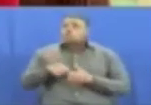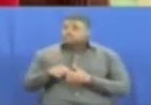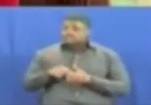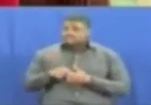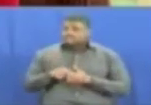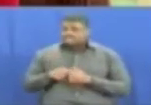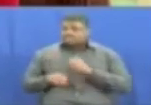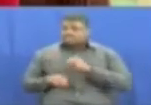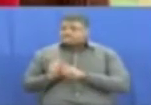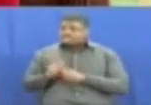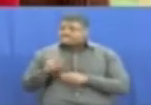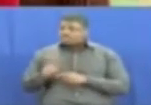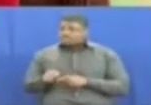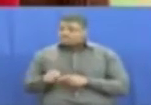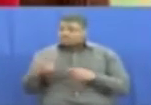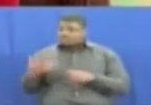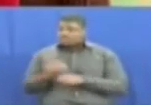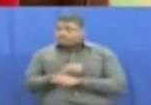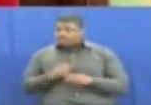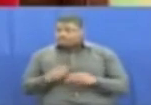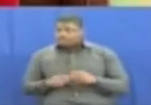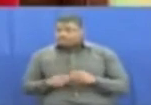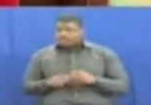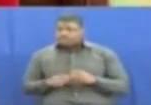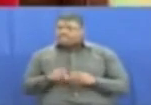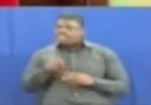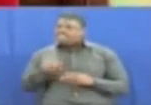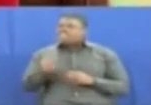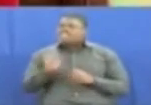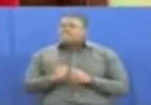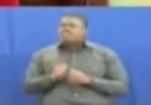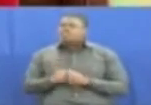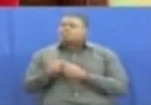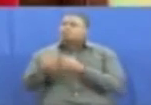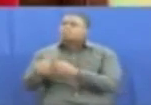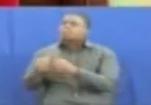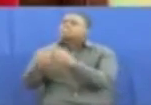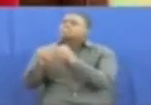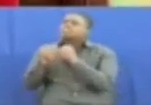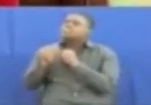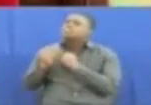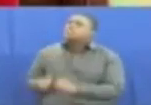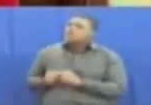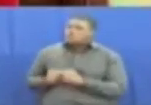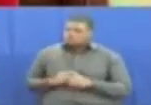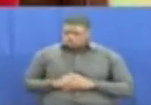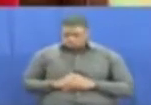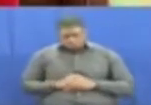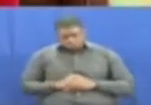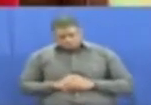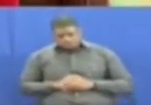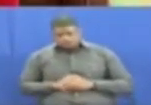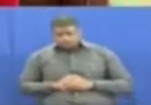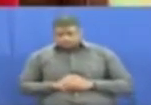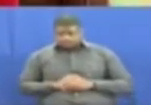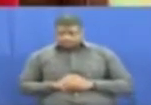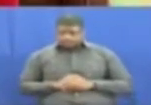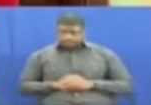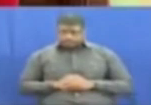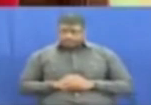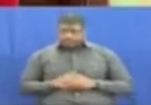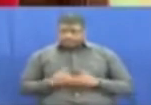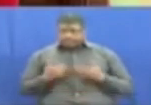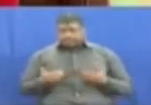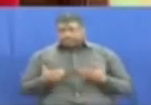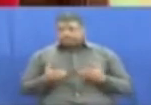ambao majanga haya wameyakumba wamelichukulia hili jambo kwa uzito mkubwa na wa upekee sana. Sasa